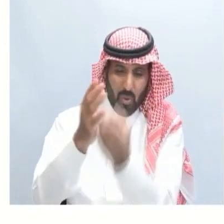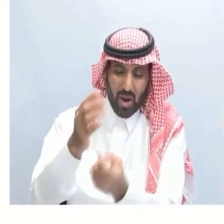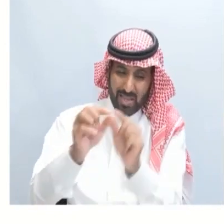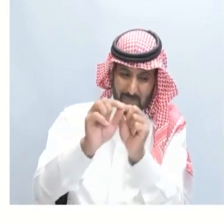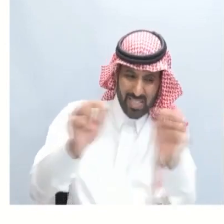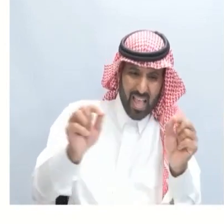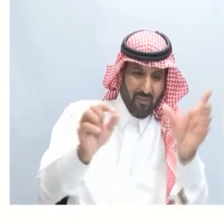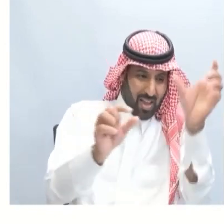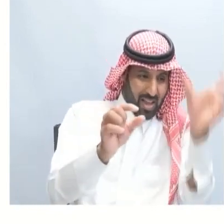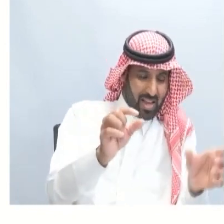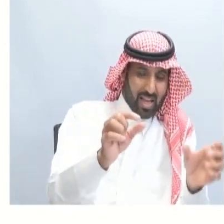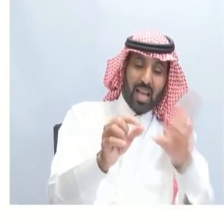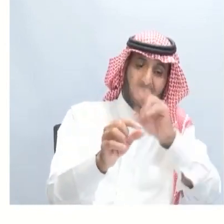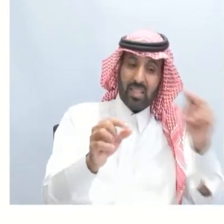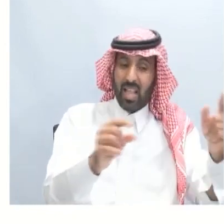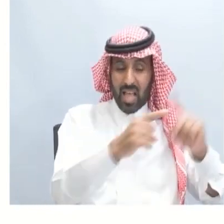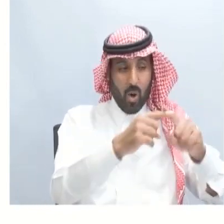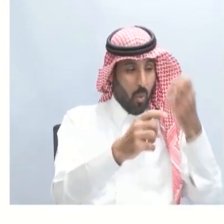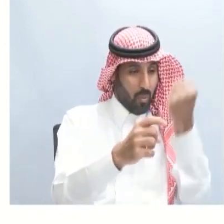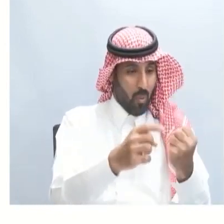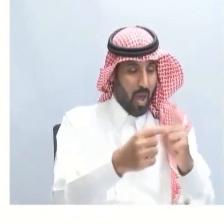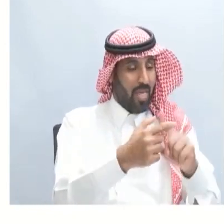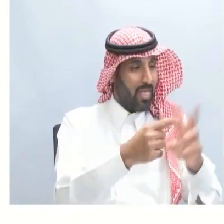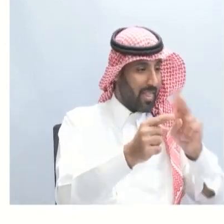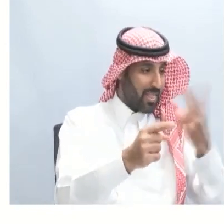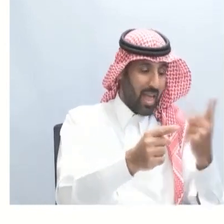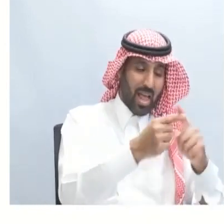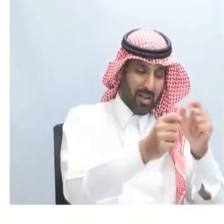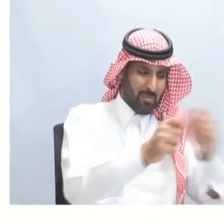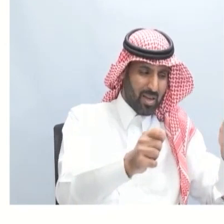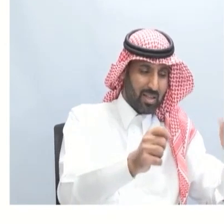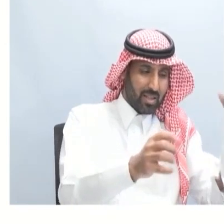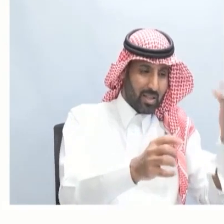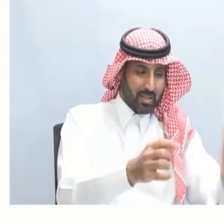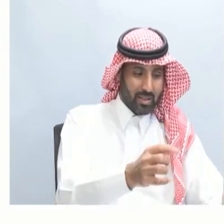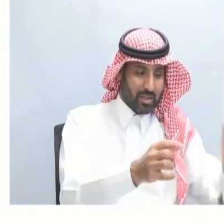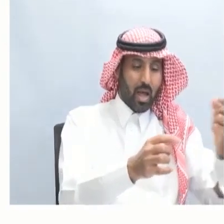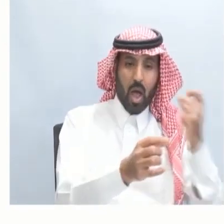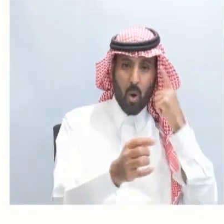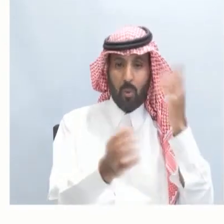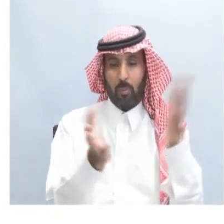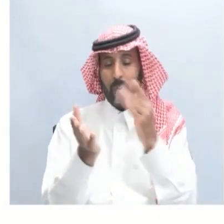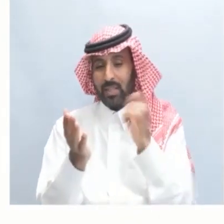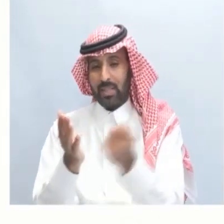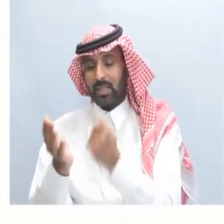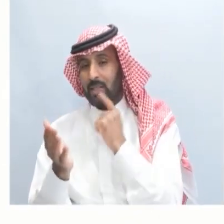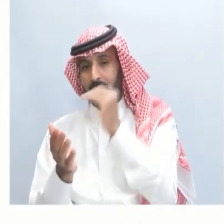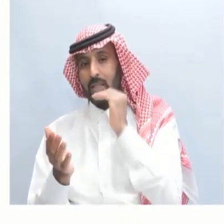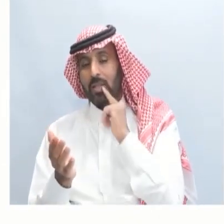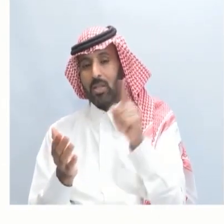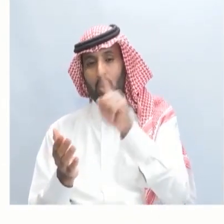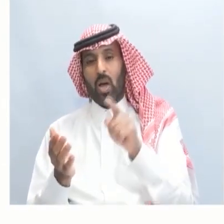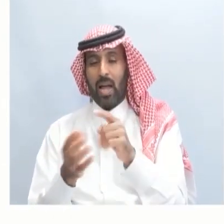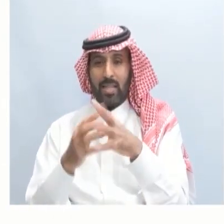نقطه حاصل التعليق يساوي حاصل ضرب القوه الثانيه في بعده عن نقطه التعليق هذا ما استنتجنا سجل معي الاجابات لسؤال